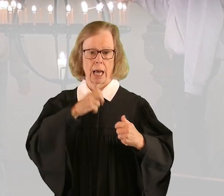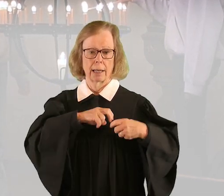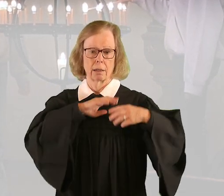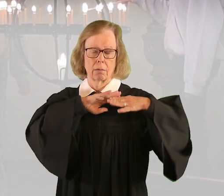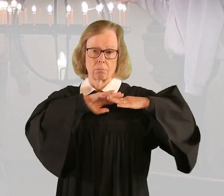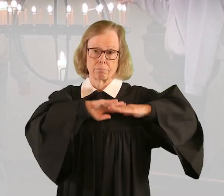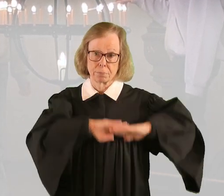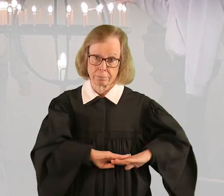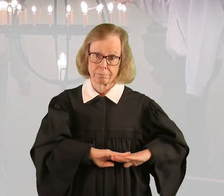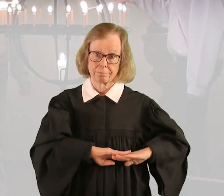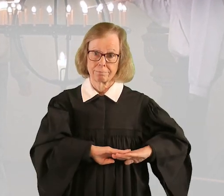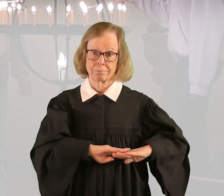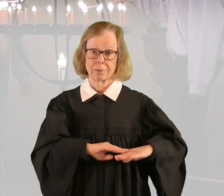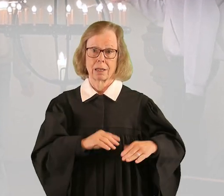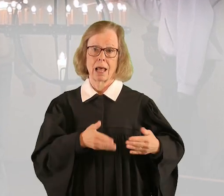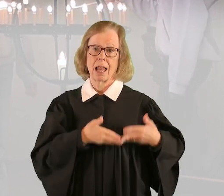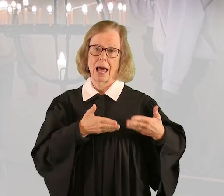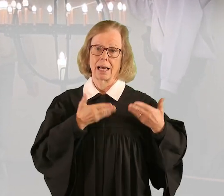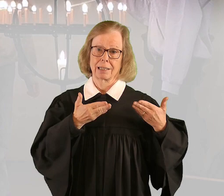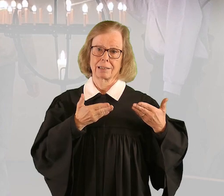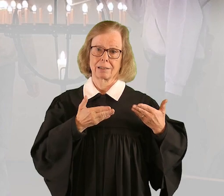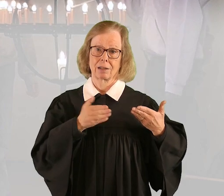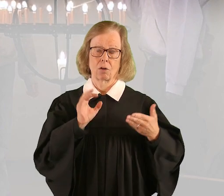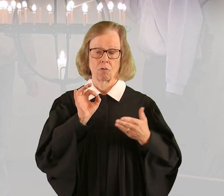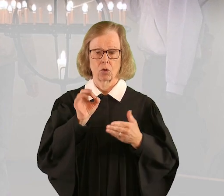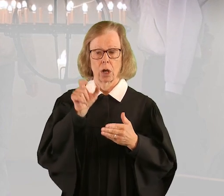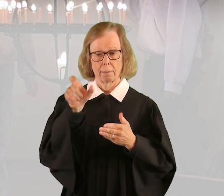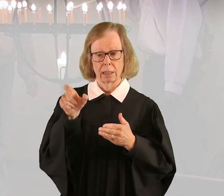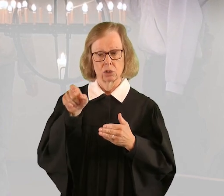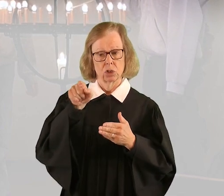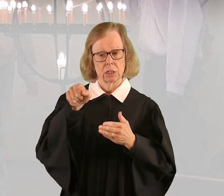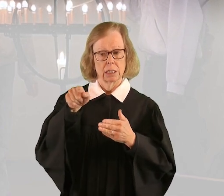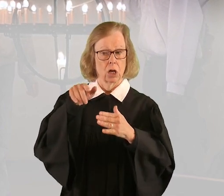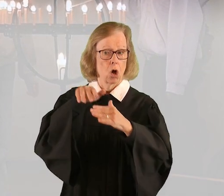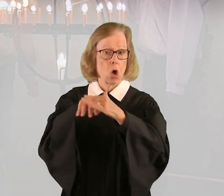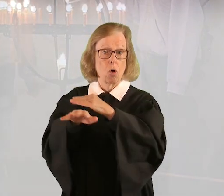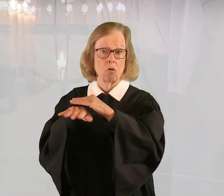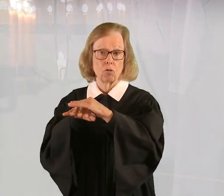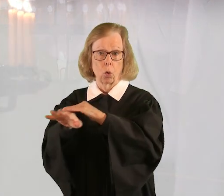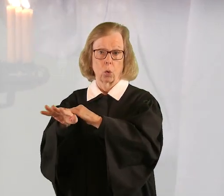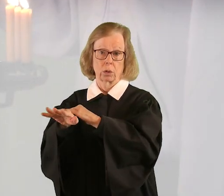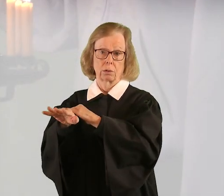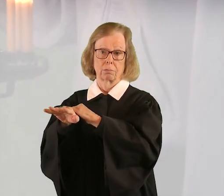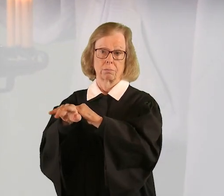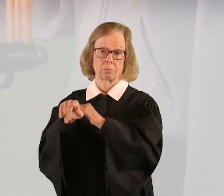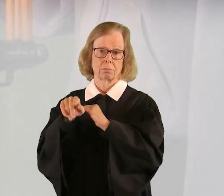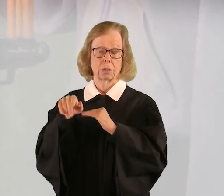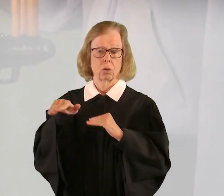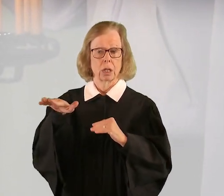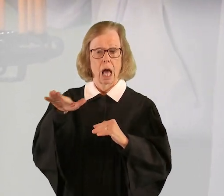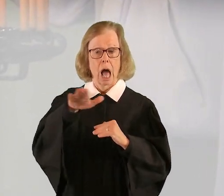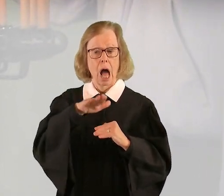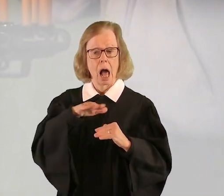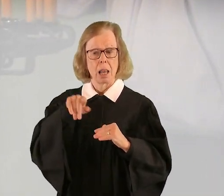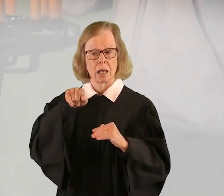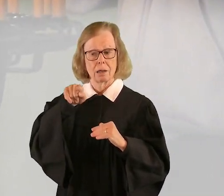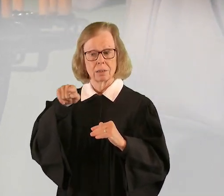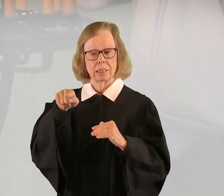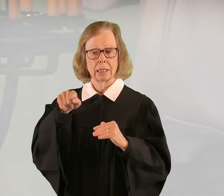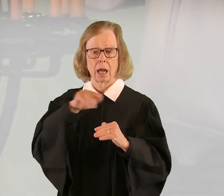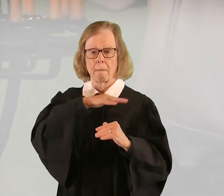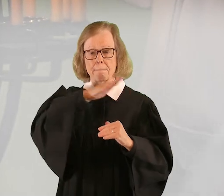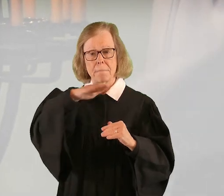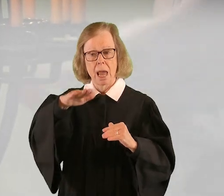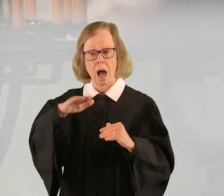sie leicht werden. Für die vielen Menschen auf der Flucht, für alle, die ihnen auf dem